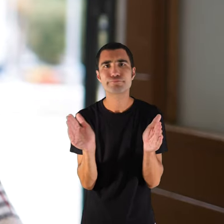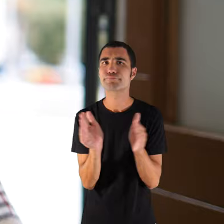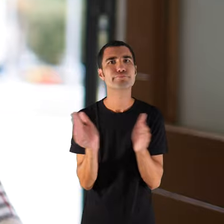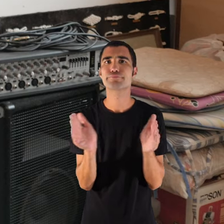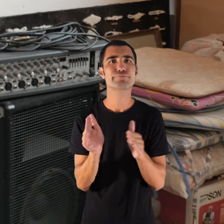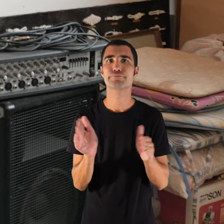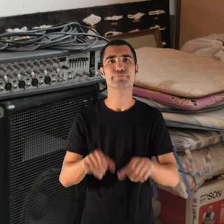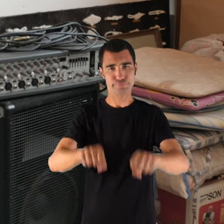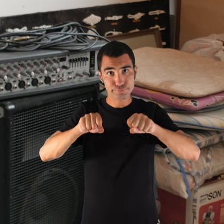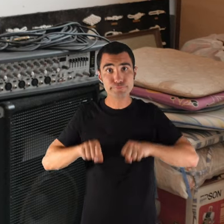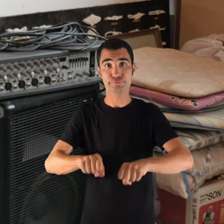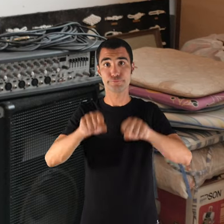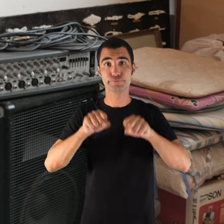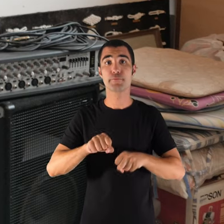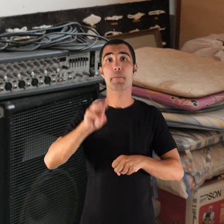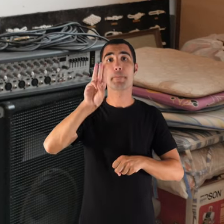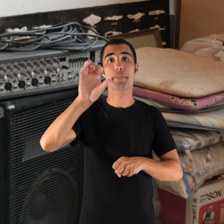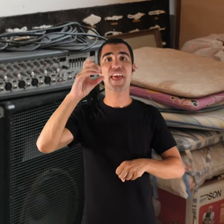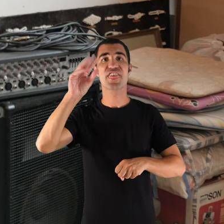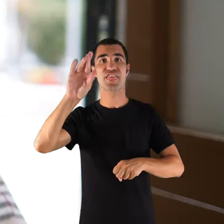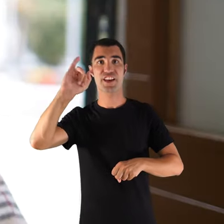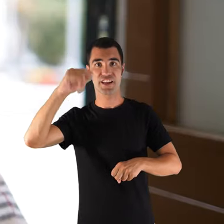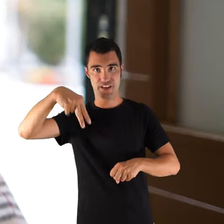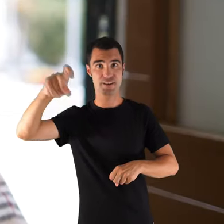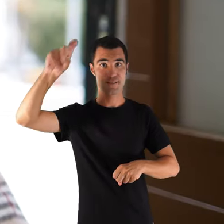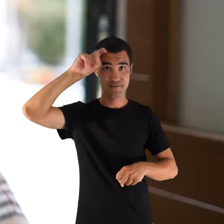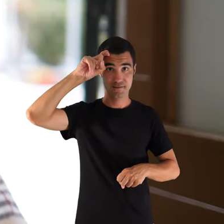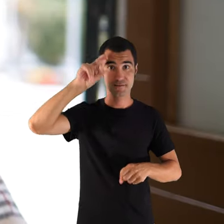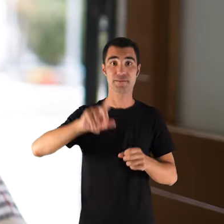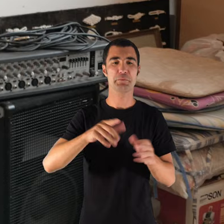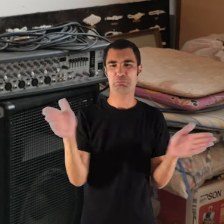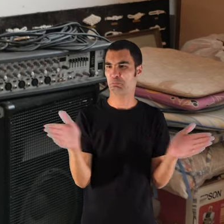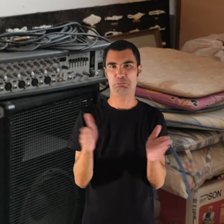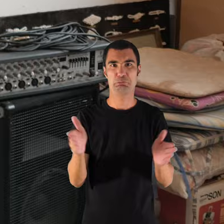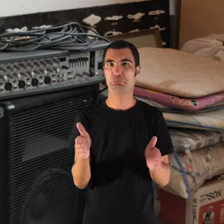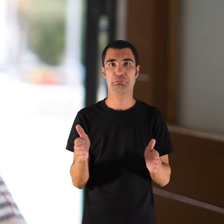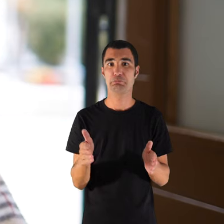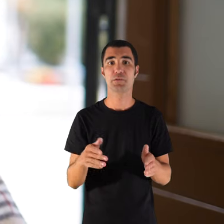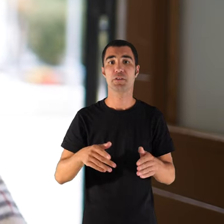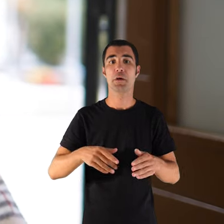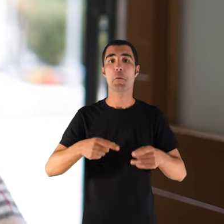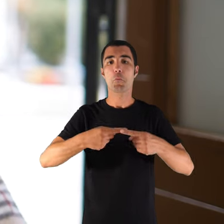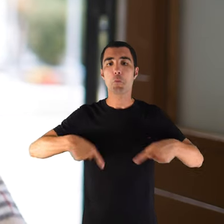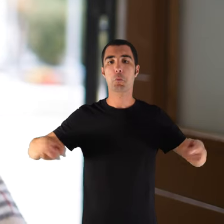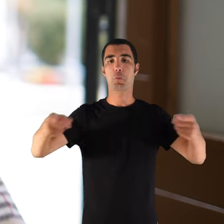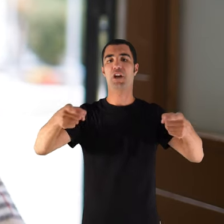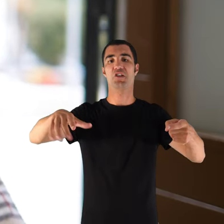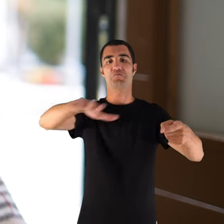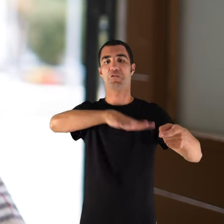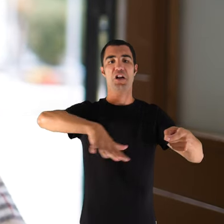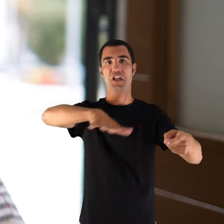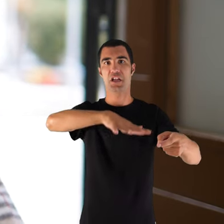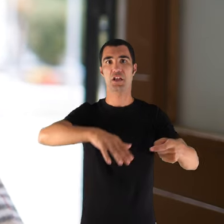el Pedrín. No duen voler, que era un botet petit, per davant la bocana i tot això. De voluntí, agafaven serrans,